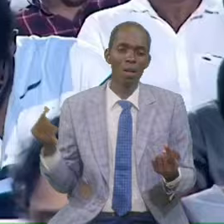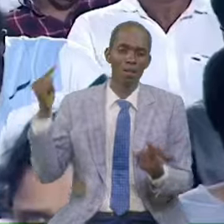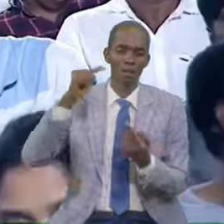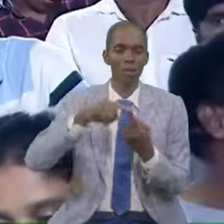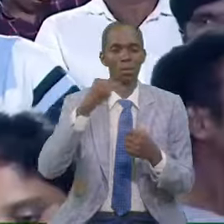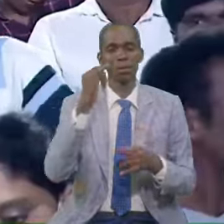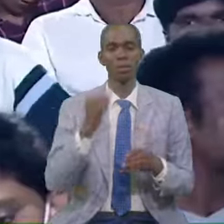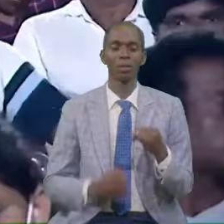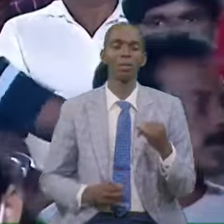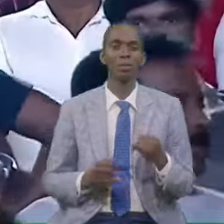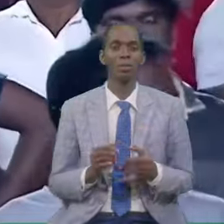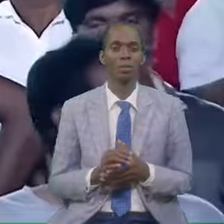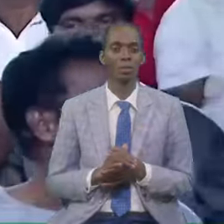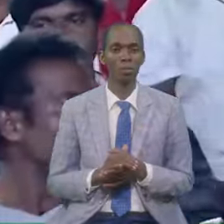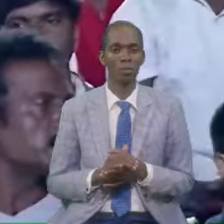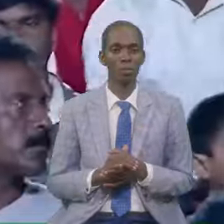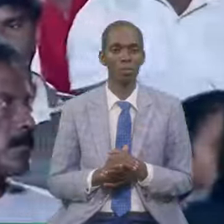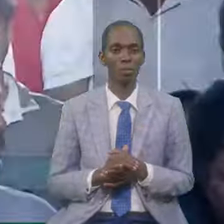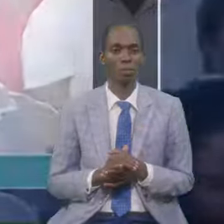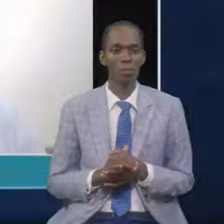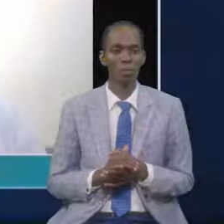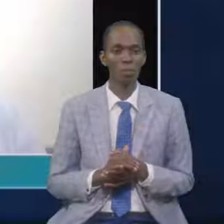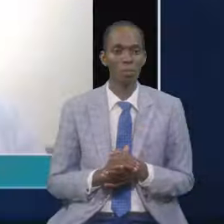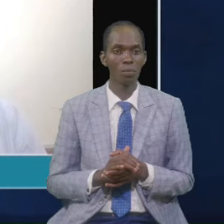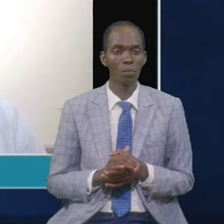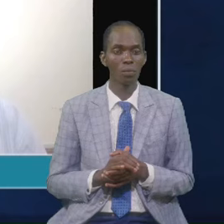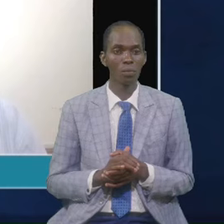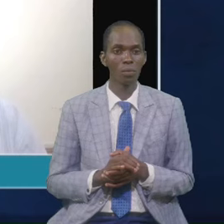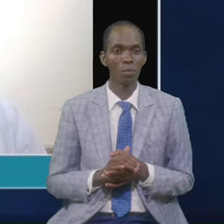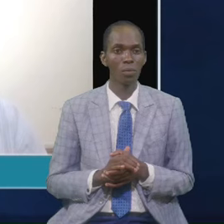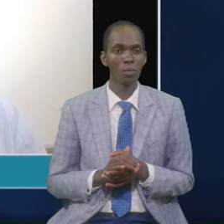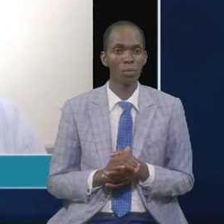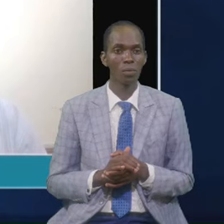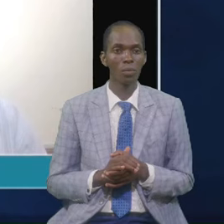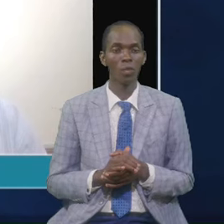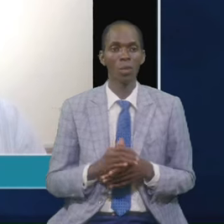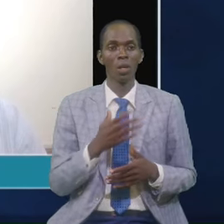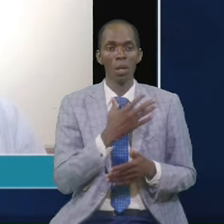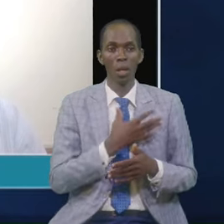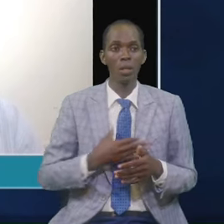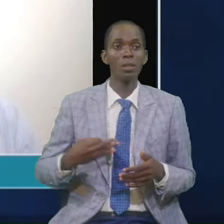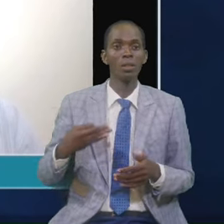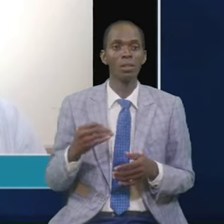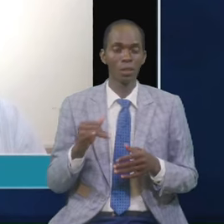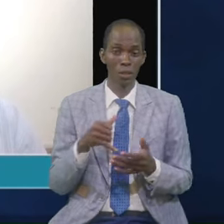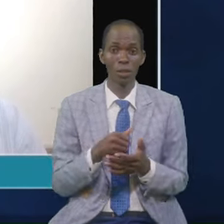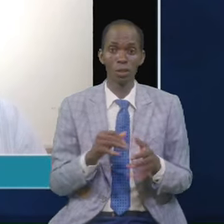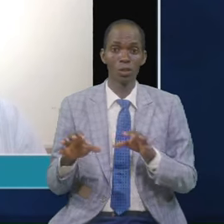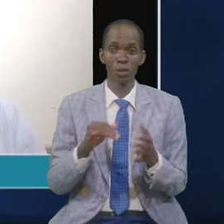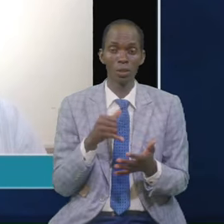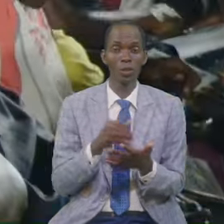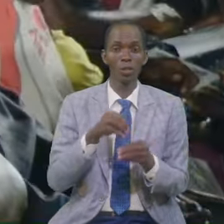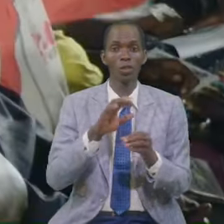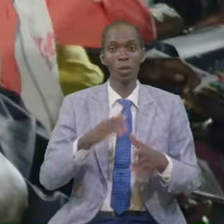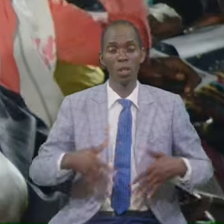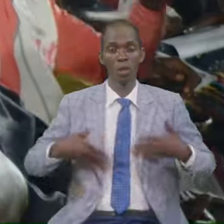ఎందుకనగా అత్యున్నత స్థాయికి ఆయన వారిని రక్షించగలడు. And the day comes in your life. ఆయన మీ జీవితంలోకి వస్తే. When you are about